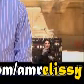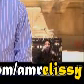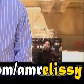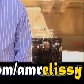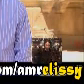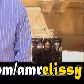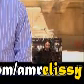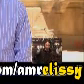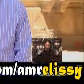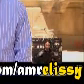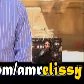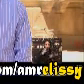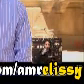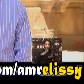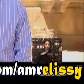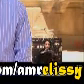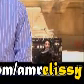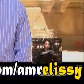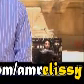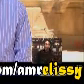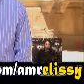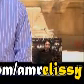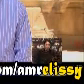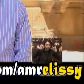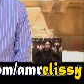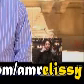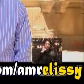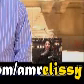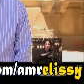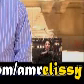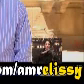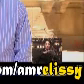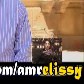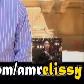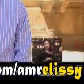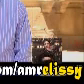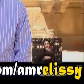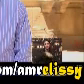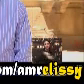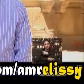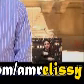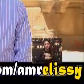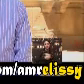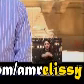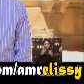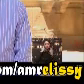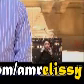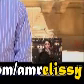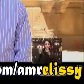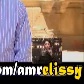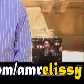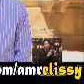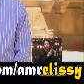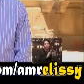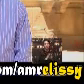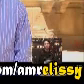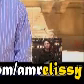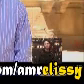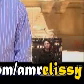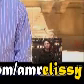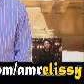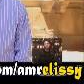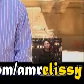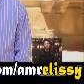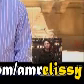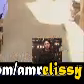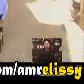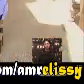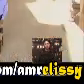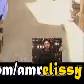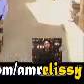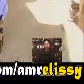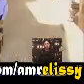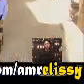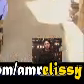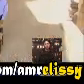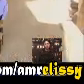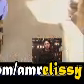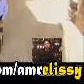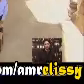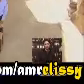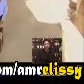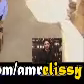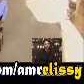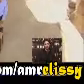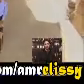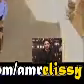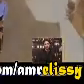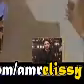وتوزيع 50 راس ماشية للأسر الفقيرة. تعالوا نشوف الناس استقبلوا القافلة ازاي.